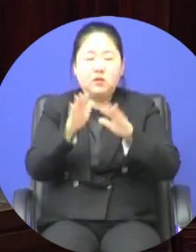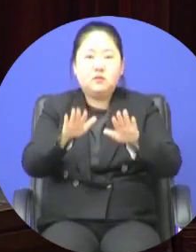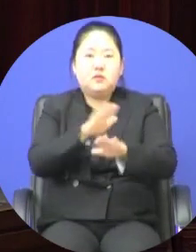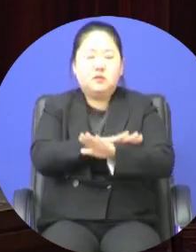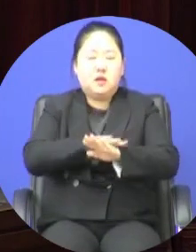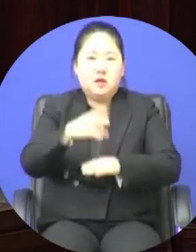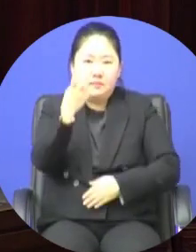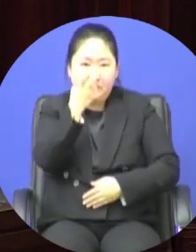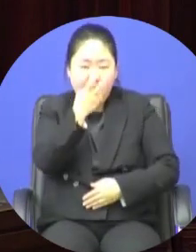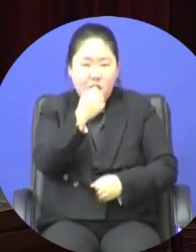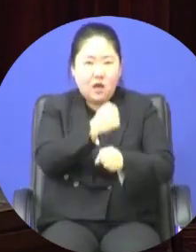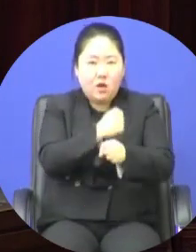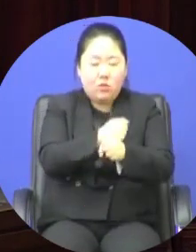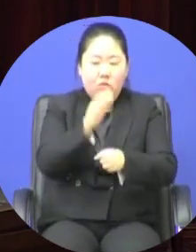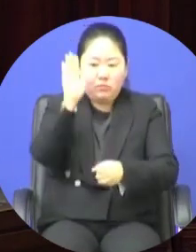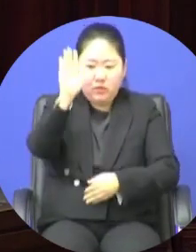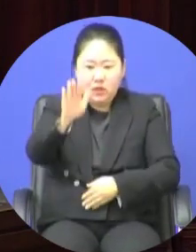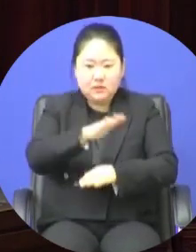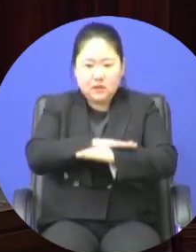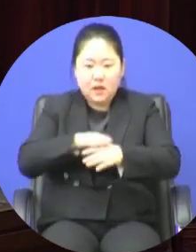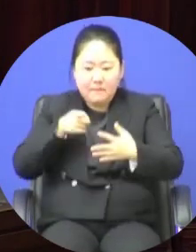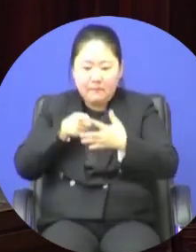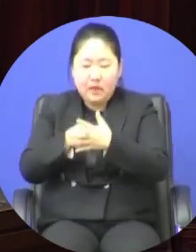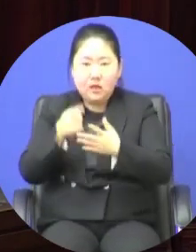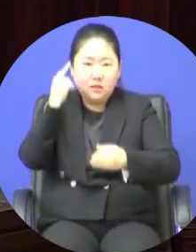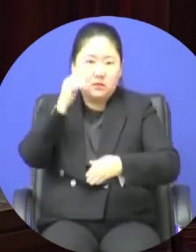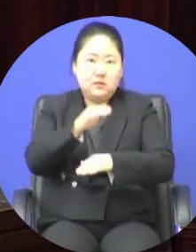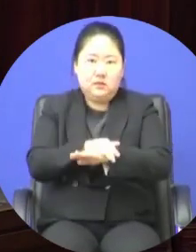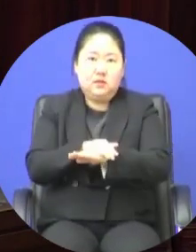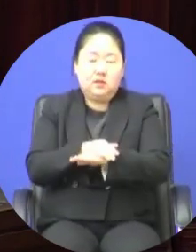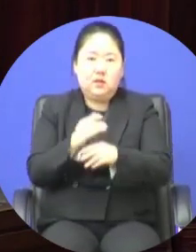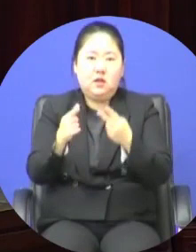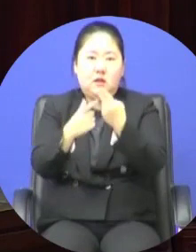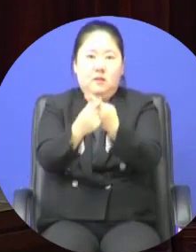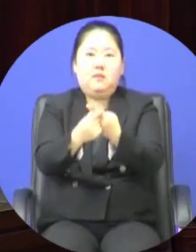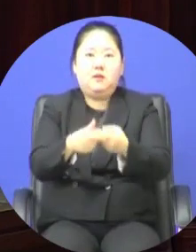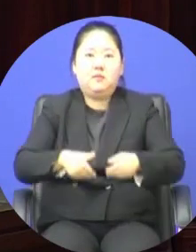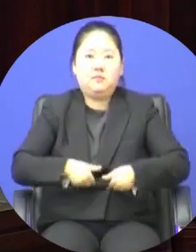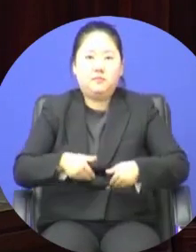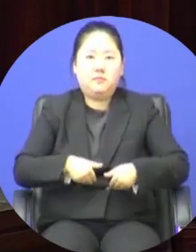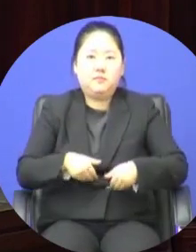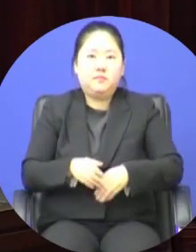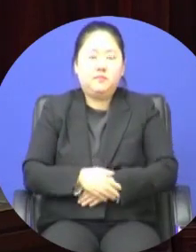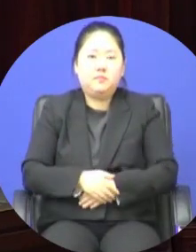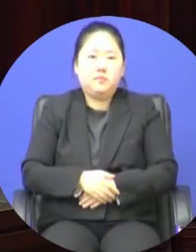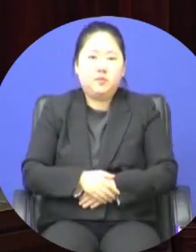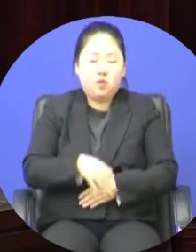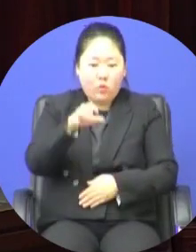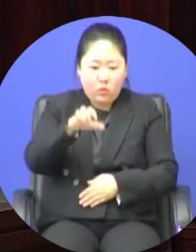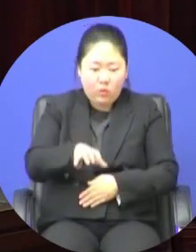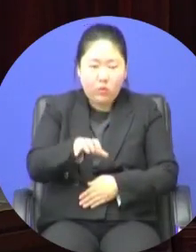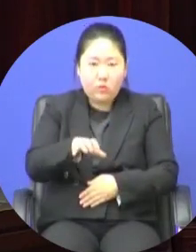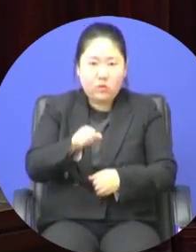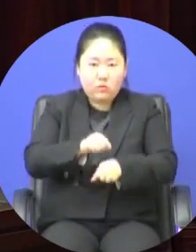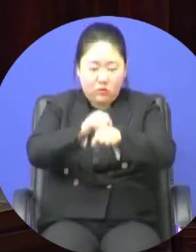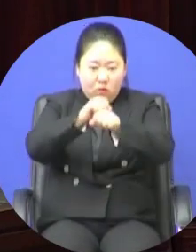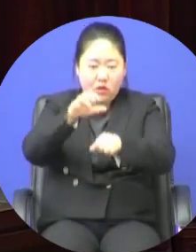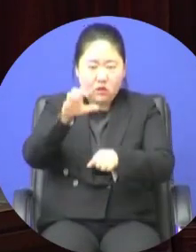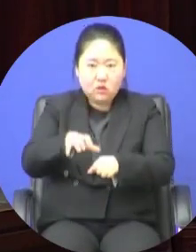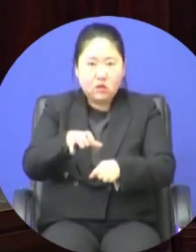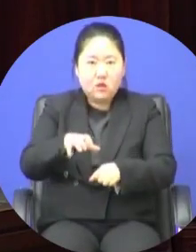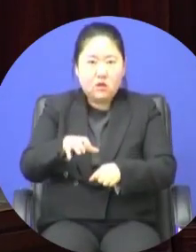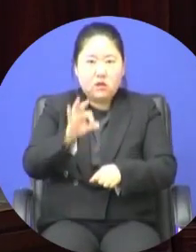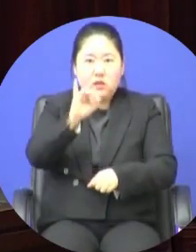살피는 세심함과 미래를 통찰하는 해안을 동시에 견지해야 합니다. 하지만 곳간에서 인심난다는 말이 무색할